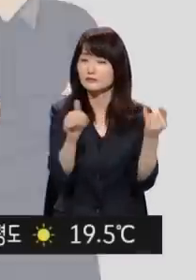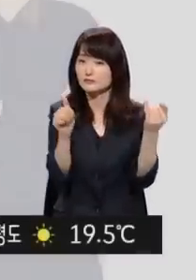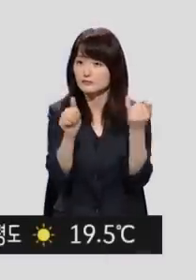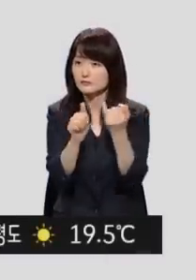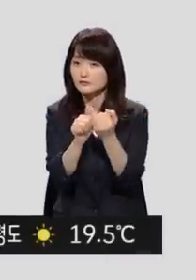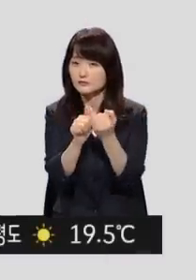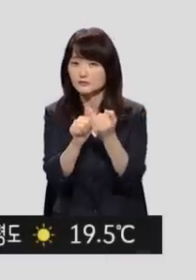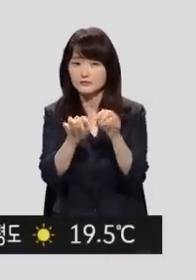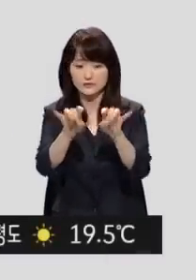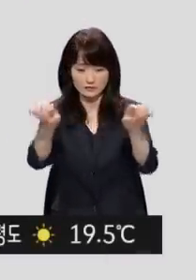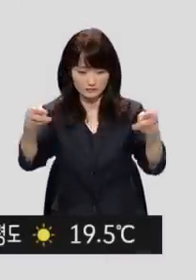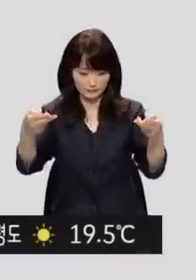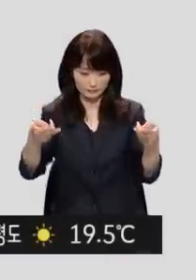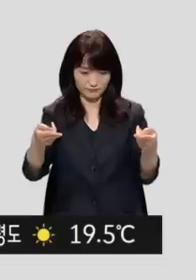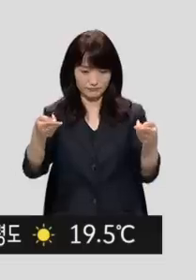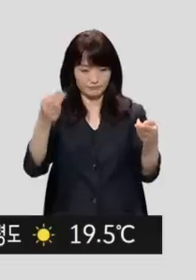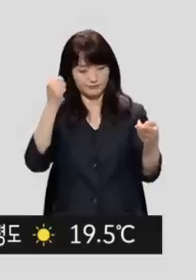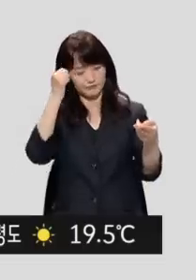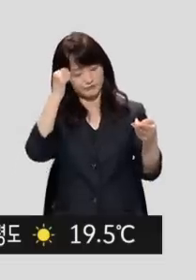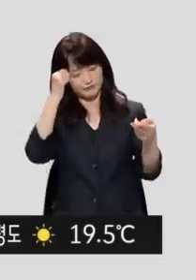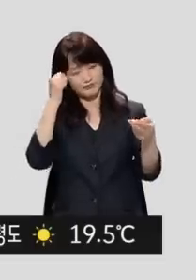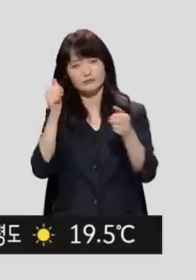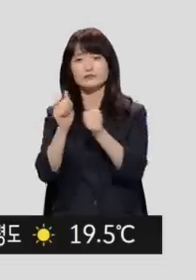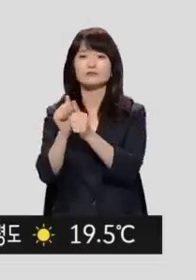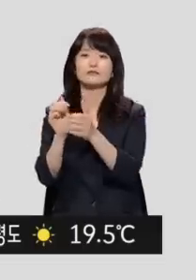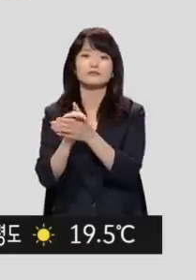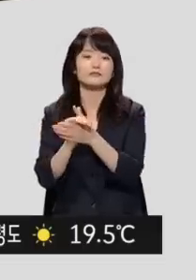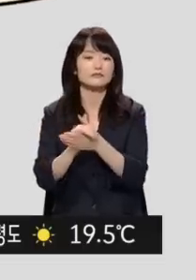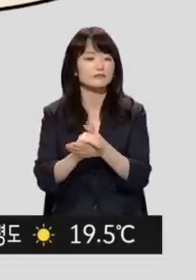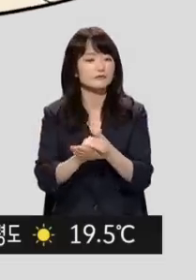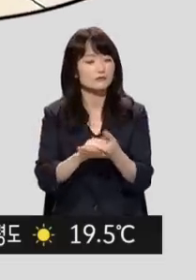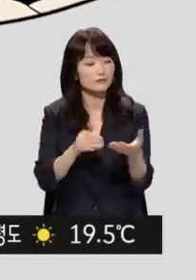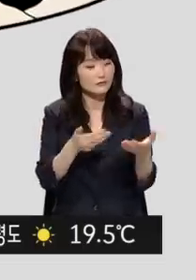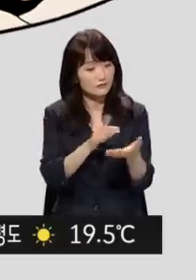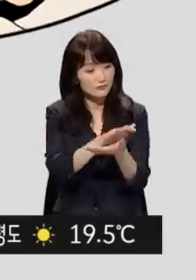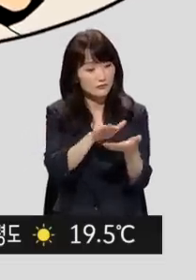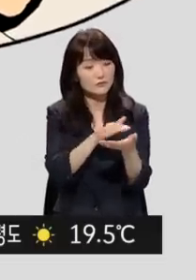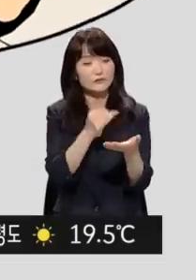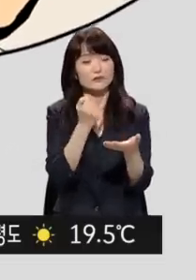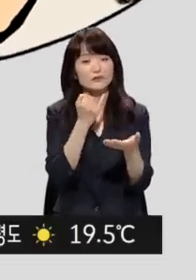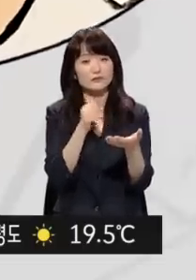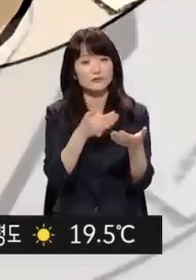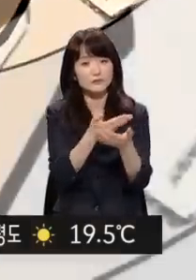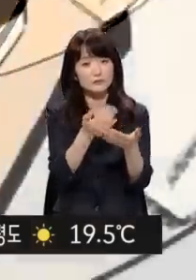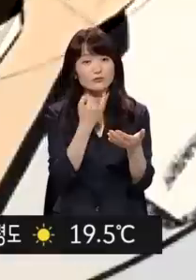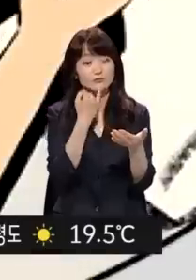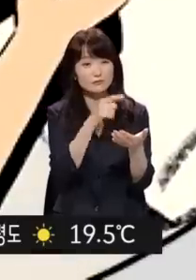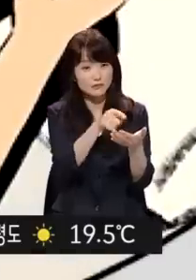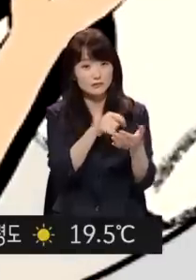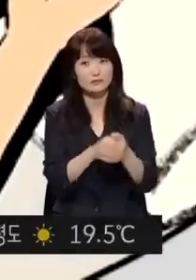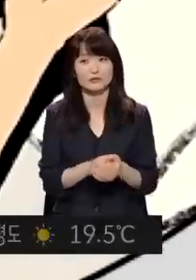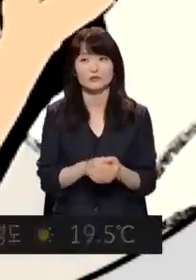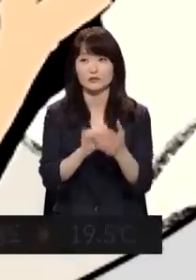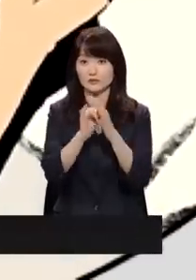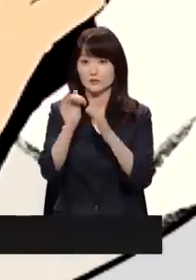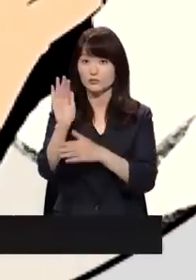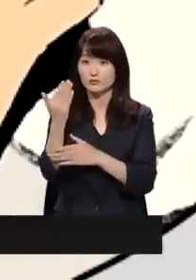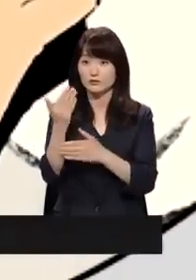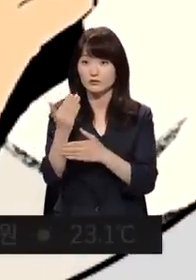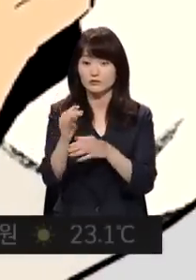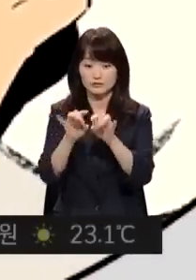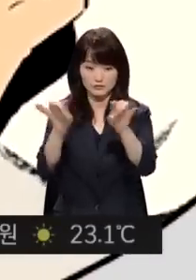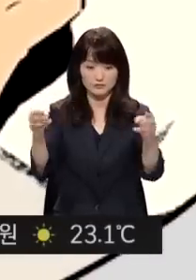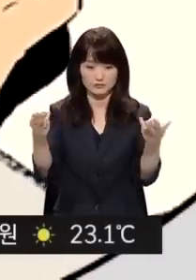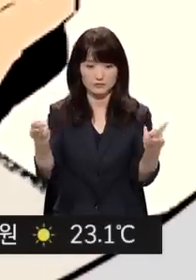각방 쓰겠다고 나선 겁니다 그래서 남자친구는 사귀는 사이일 땐 이해를 했는데 이제 가족되지 않냐 각방 쓸 거면 결혼을 왜 하냐 라면서